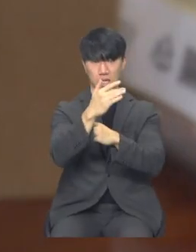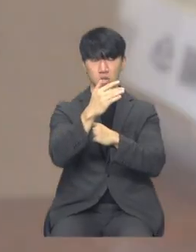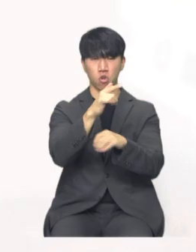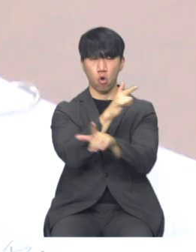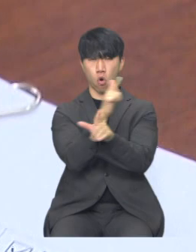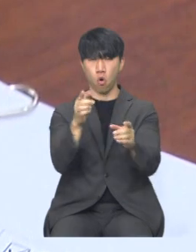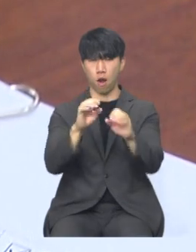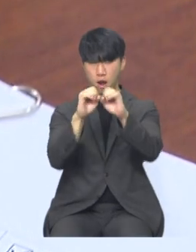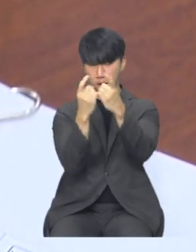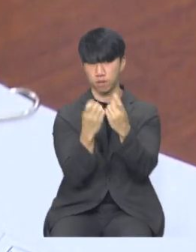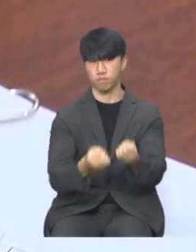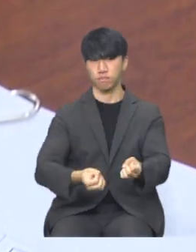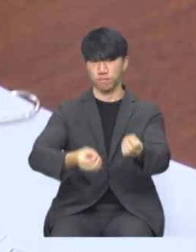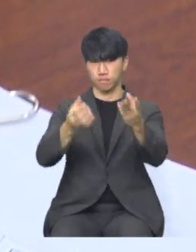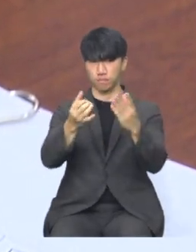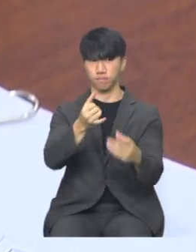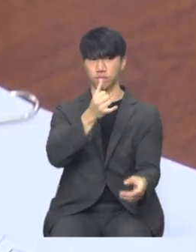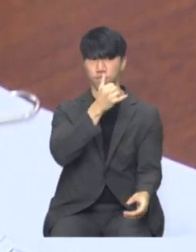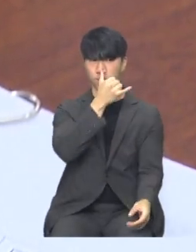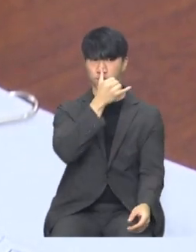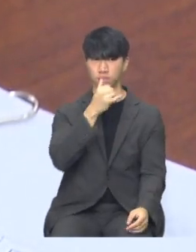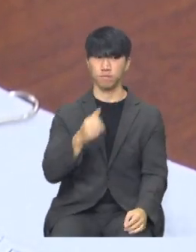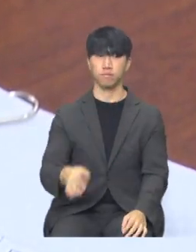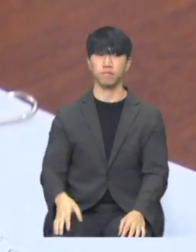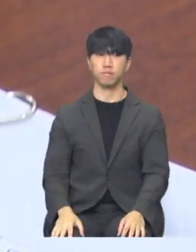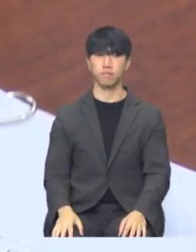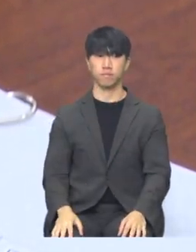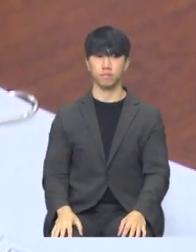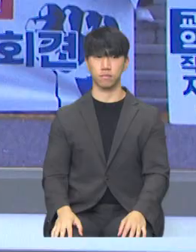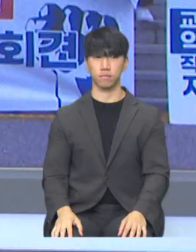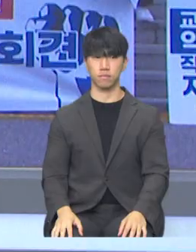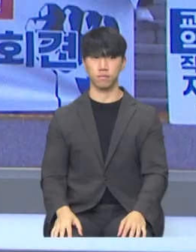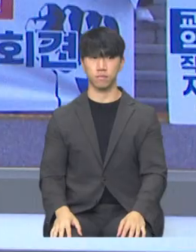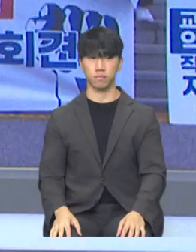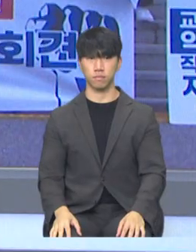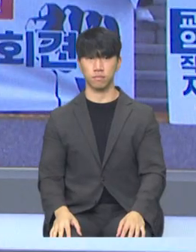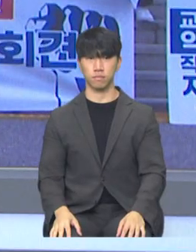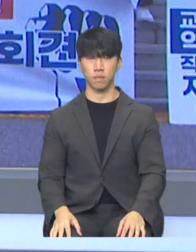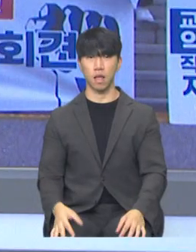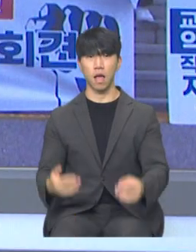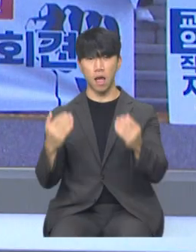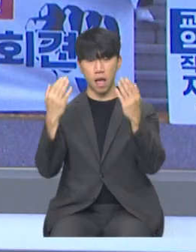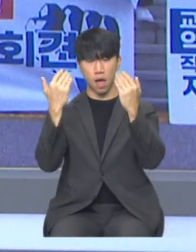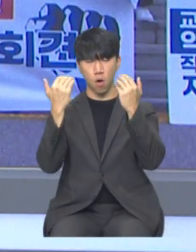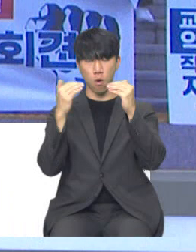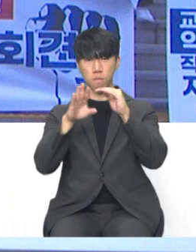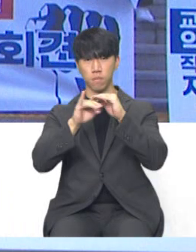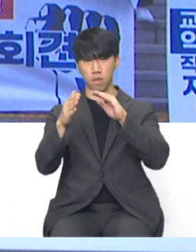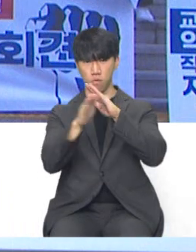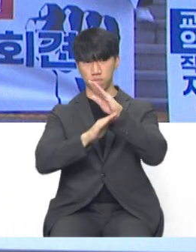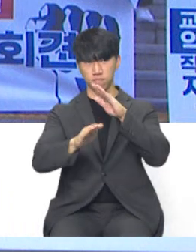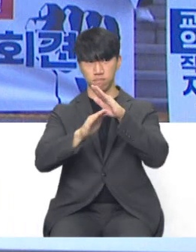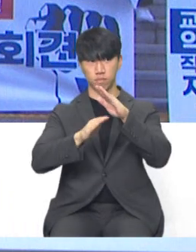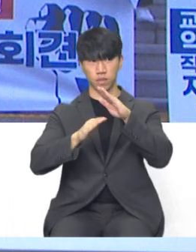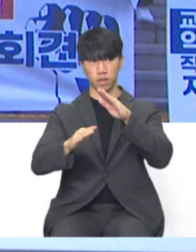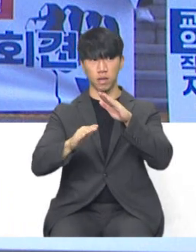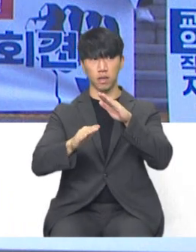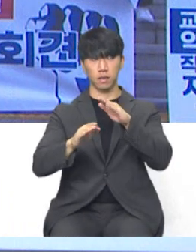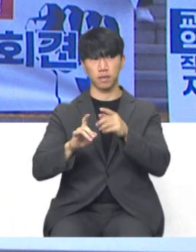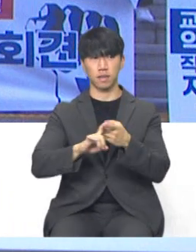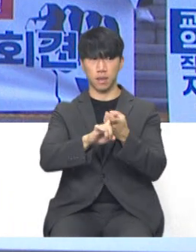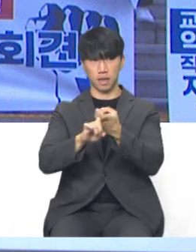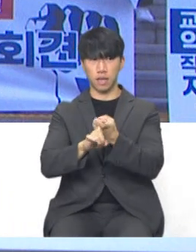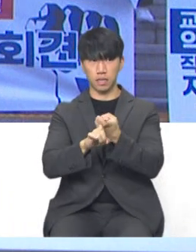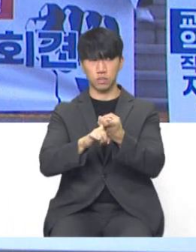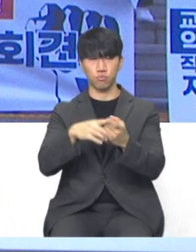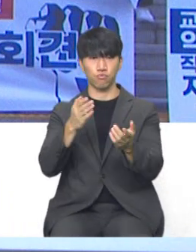행사가 진행됩니다. NIB 뉴스 장윤아입니다. 학교 비정규직 연대회의가 추석을 앞두고